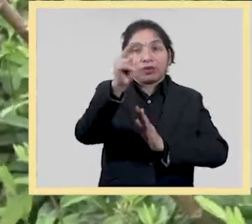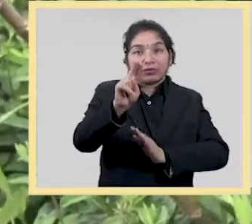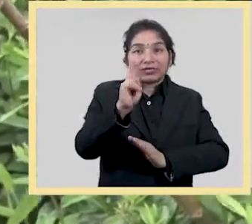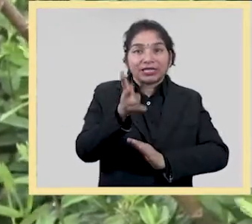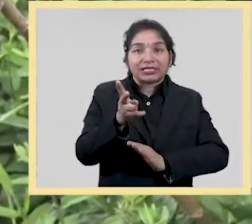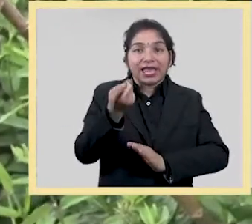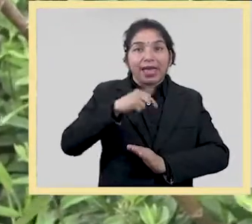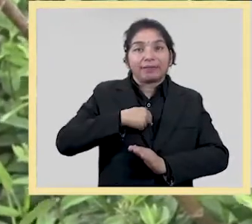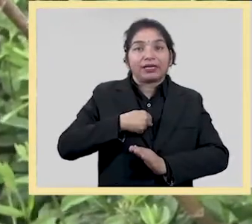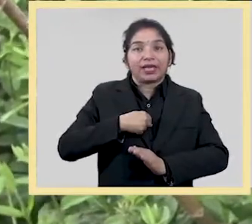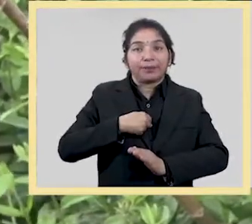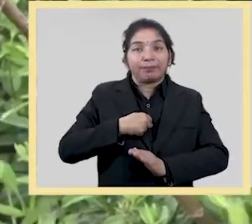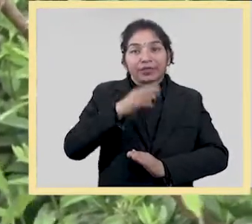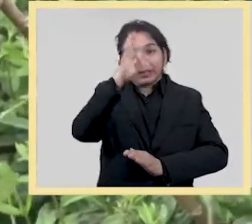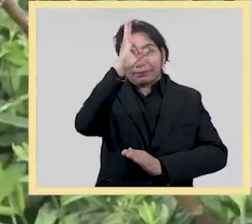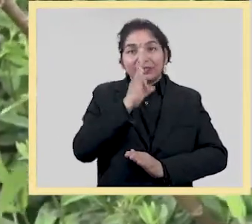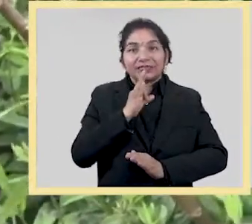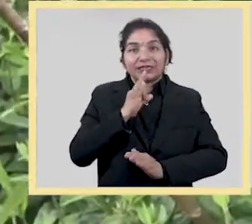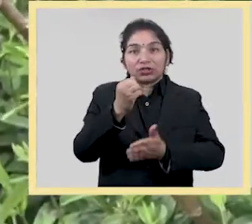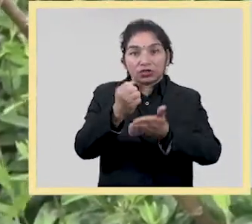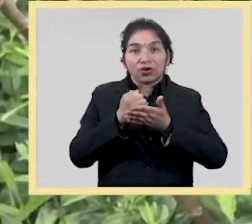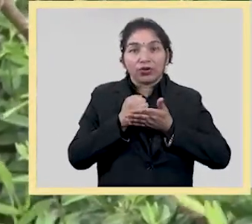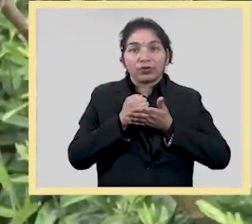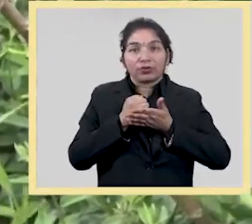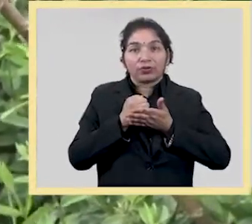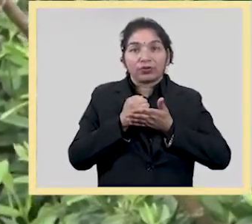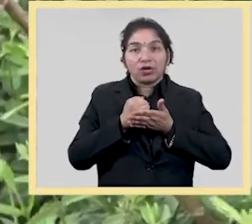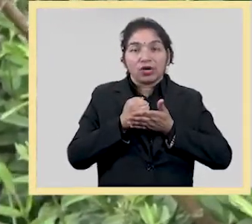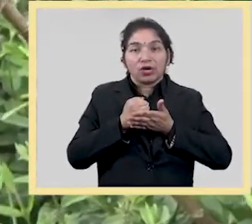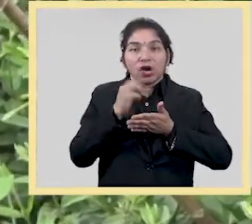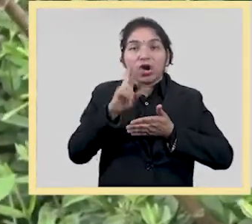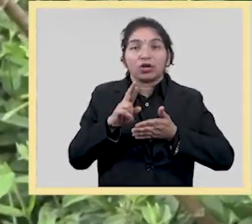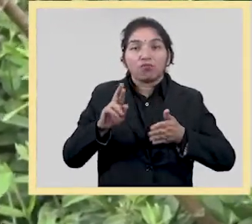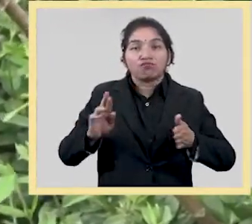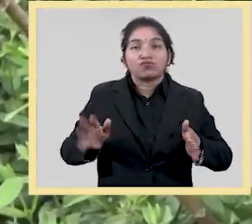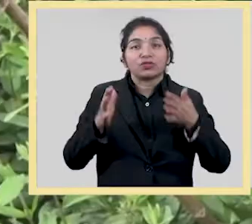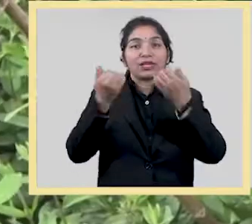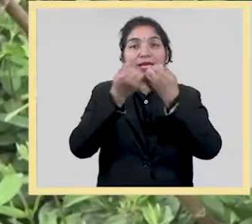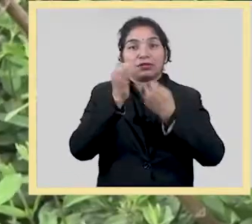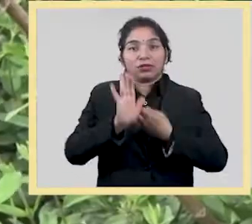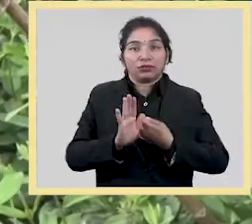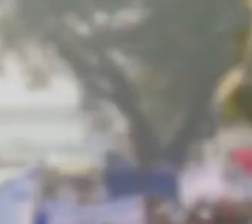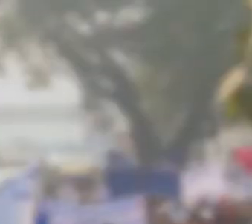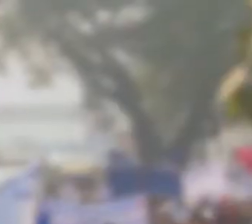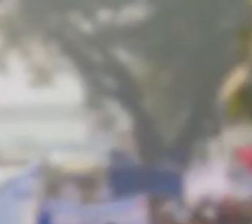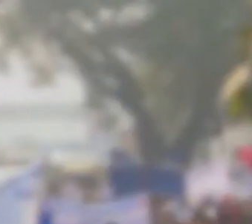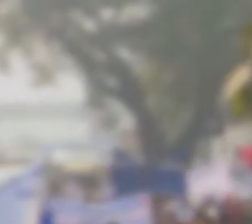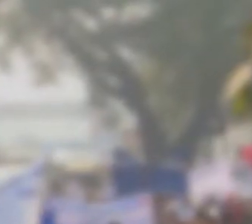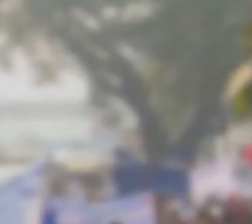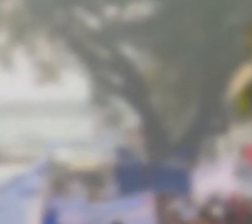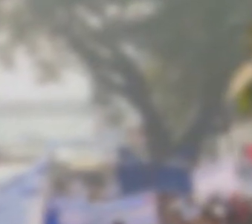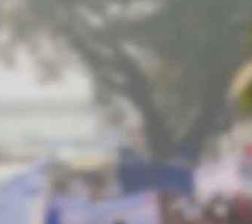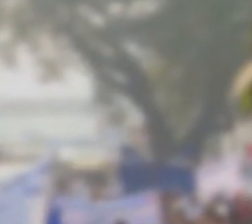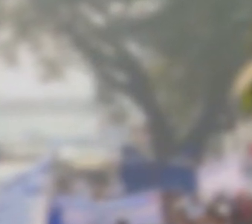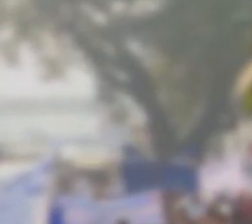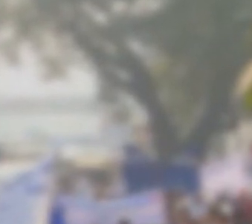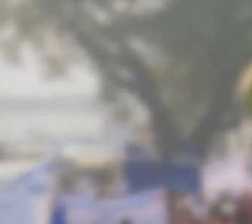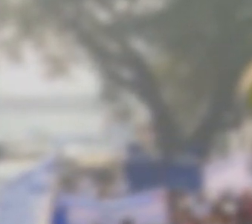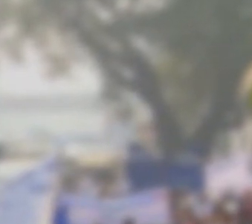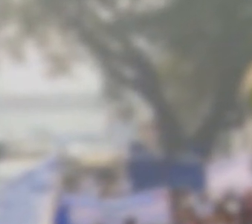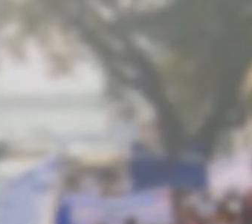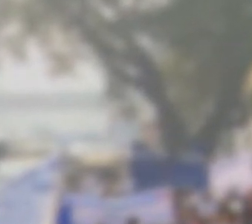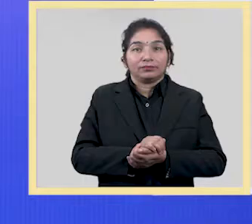छ। यसले झन् हामीलाई चाहिँ विशेष सपोर्ट र प्रोत्साहन पनि गरेको छ।